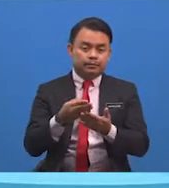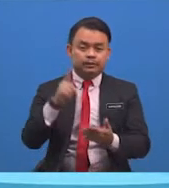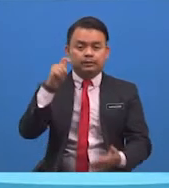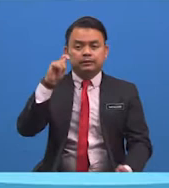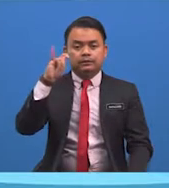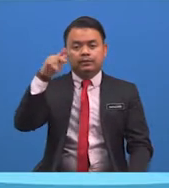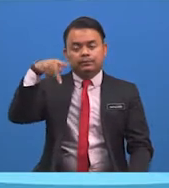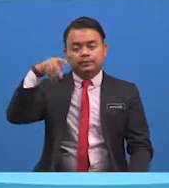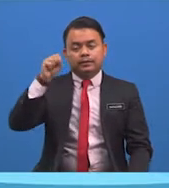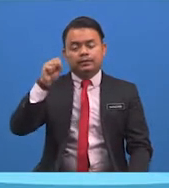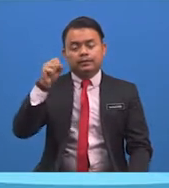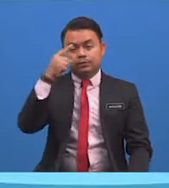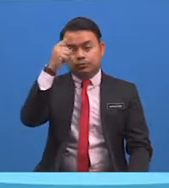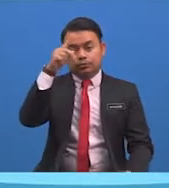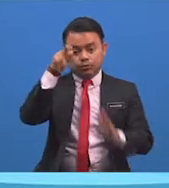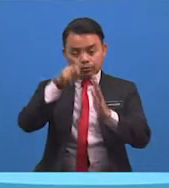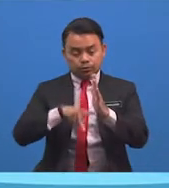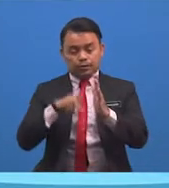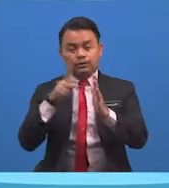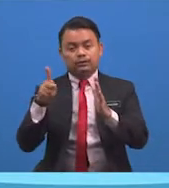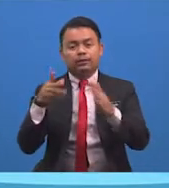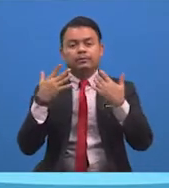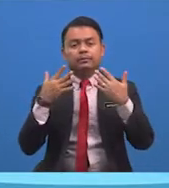untuk mengurangkan pemanasan global,